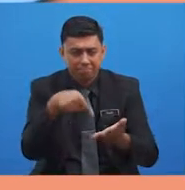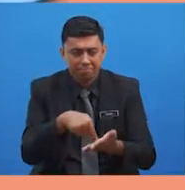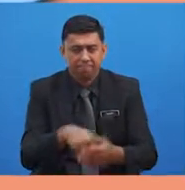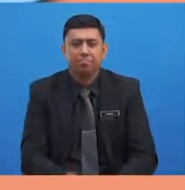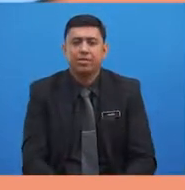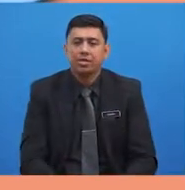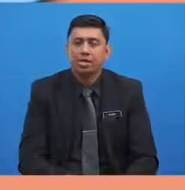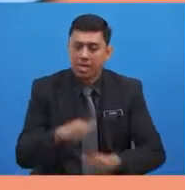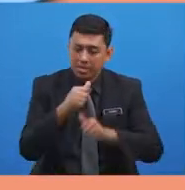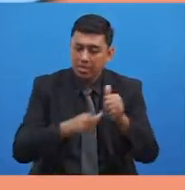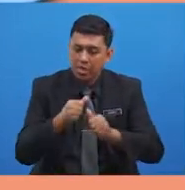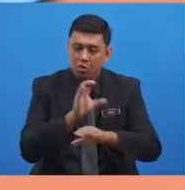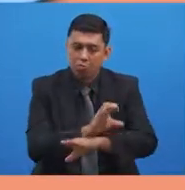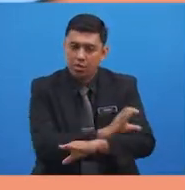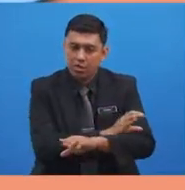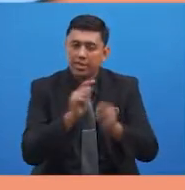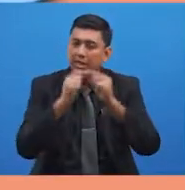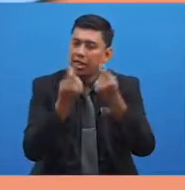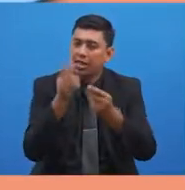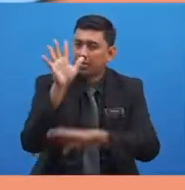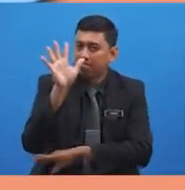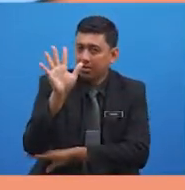Sains Komputer Tingkatan 5.